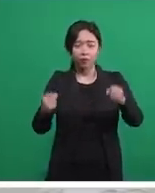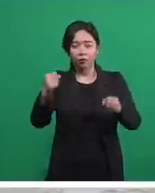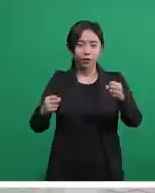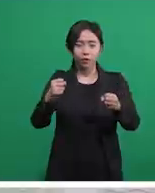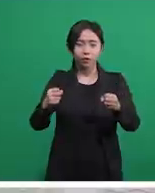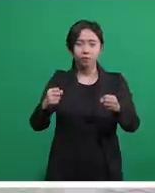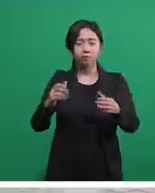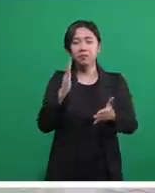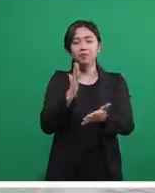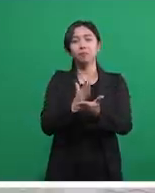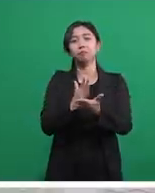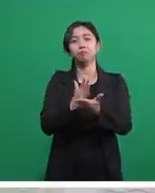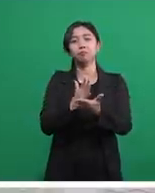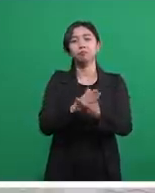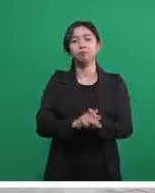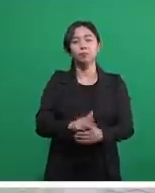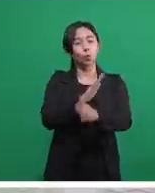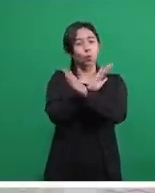Pertemuan-pertemuan masih harus dihindari.